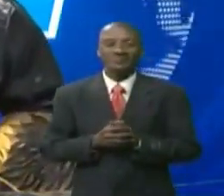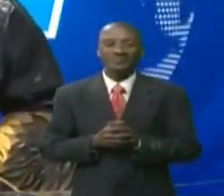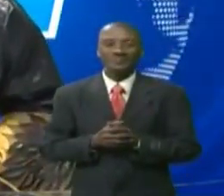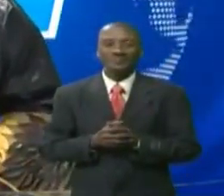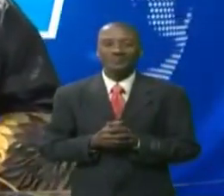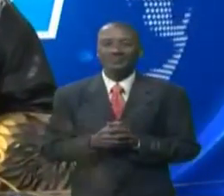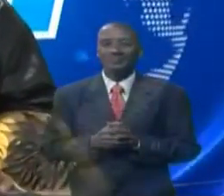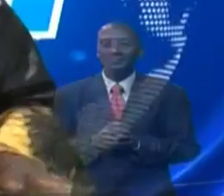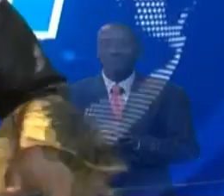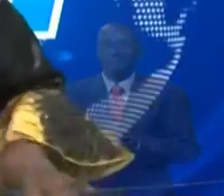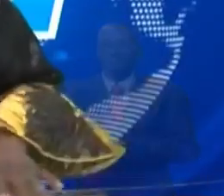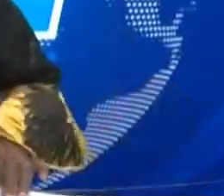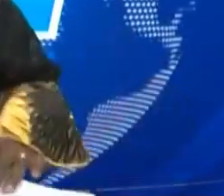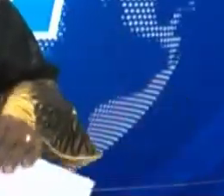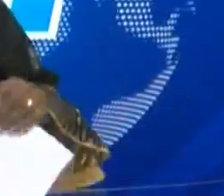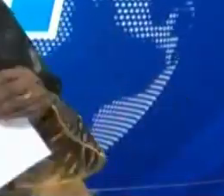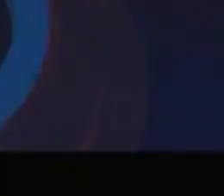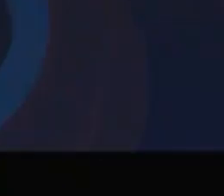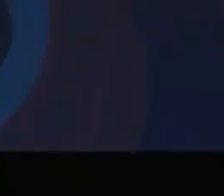au